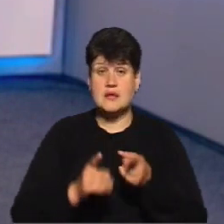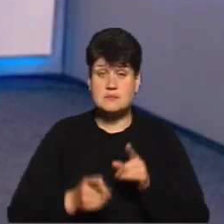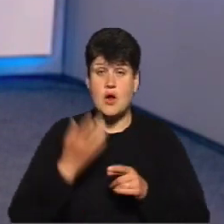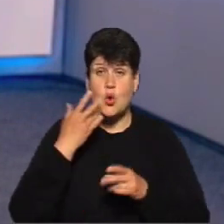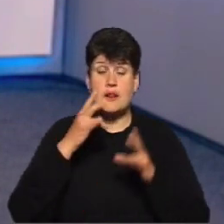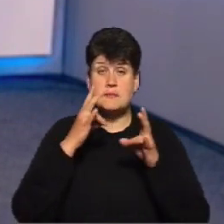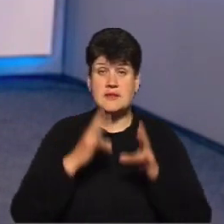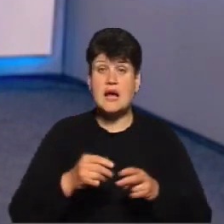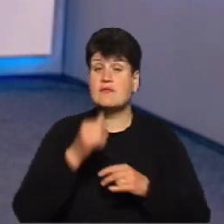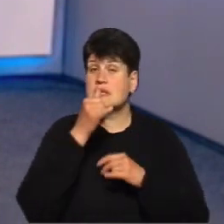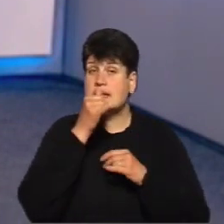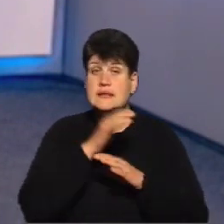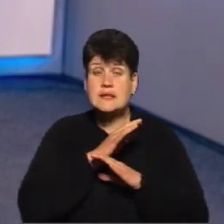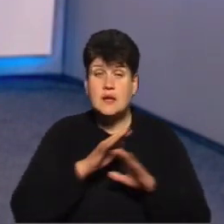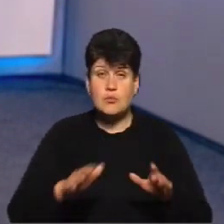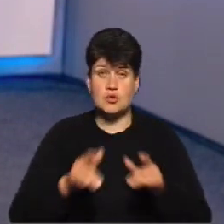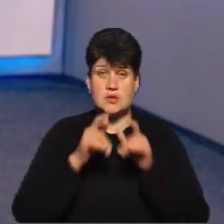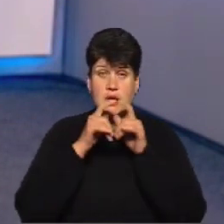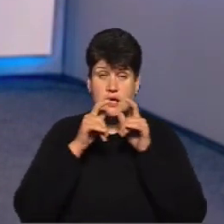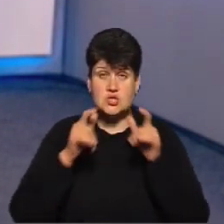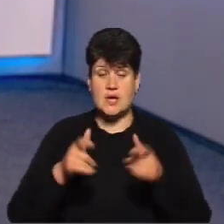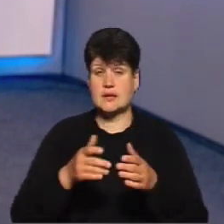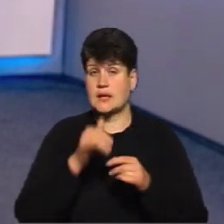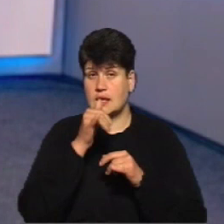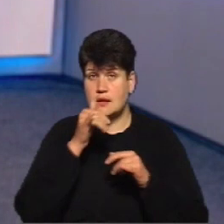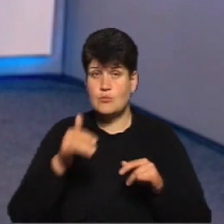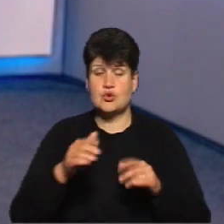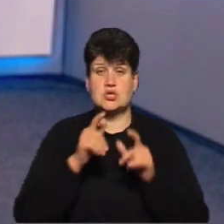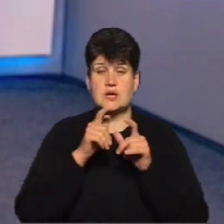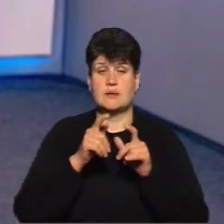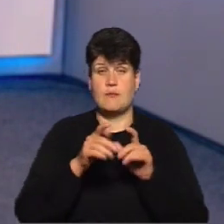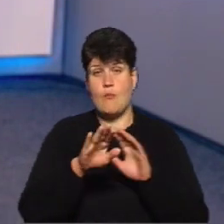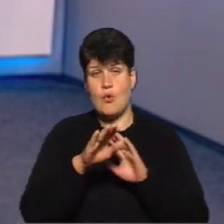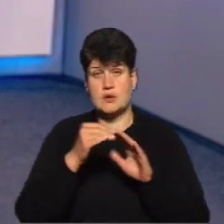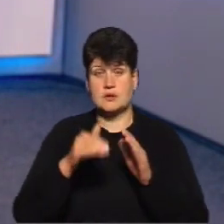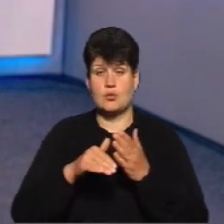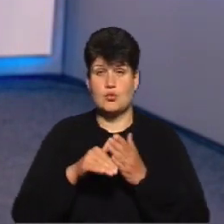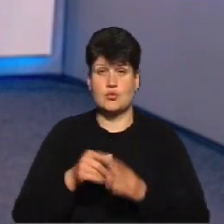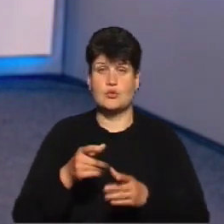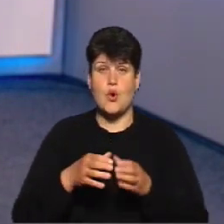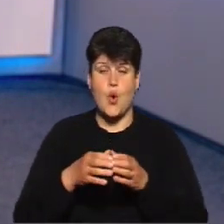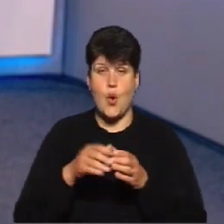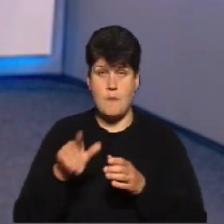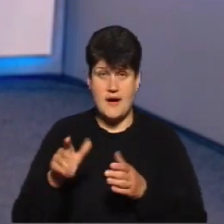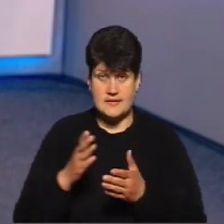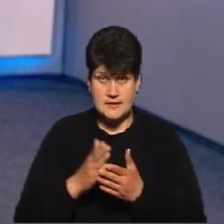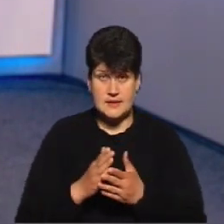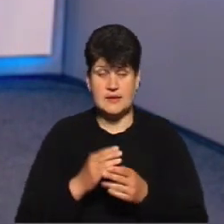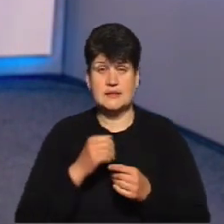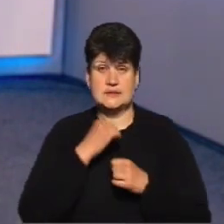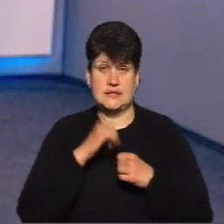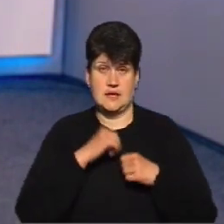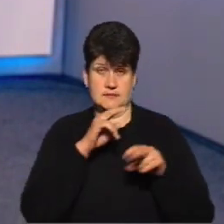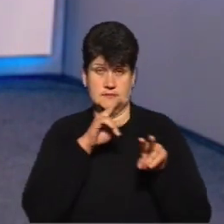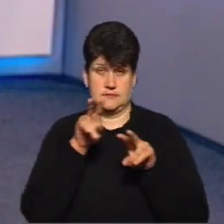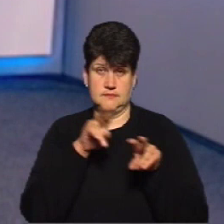подати знаків і не може покликати на допомогу. Тому, як ви йдете компанію, завжди намагайтесь тримати один одного в полі зору. І ще інший